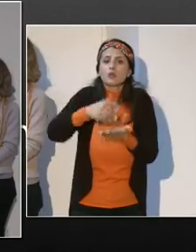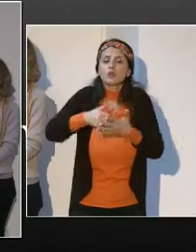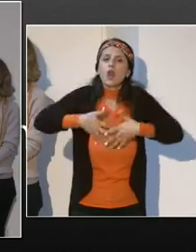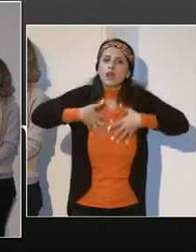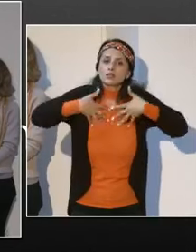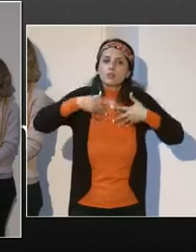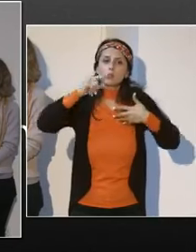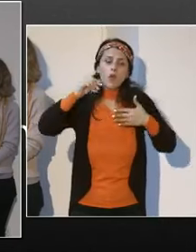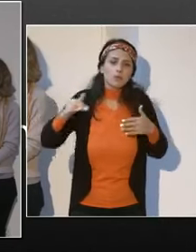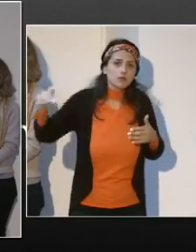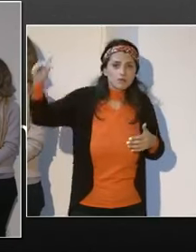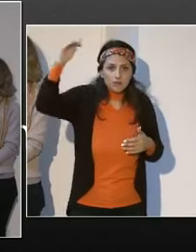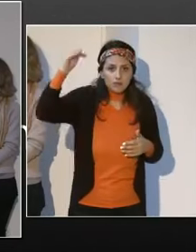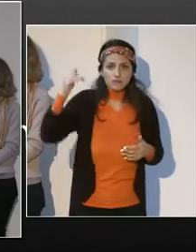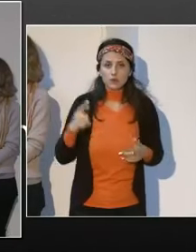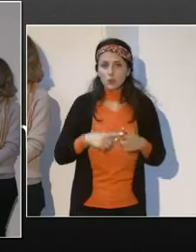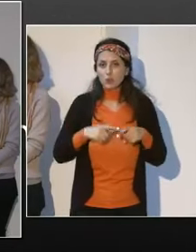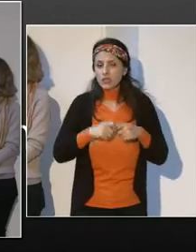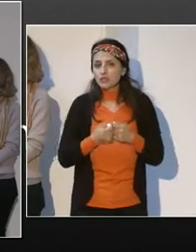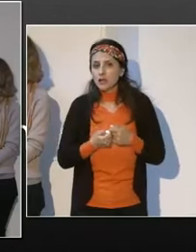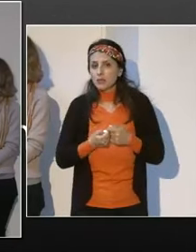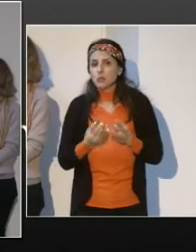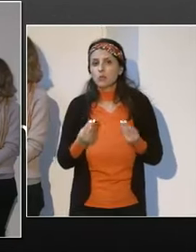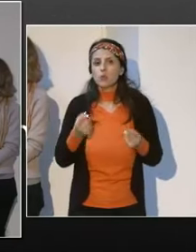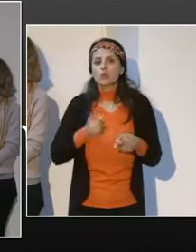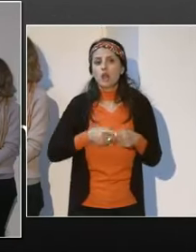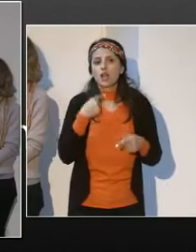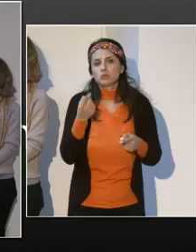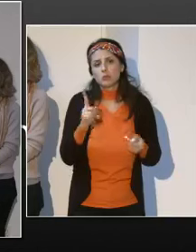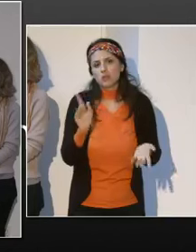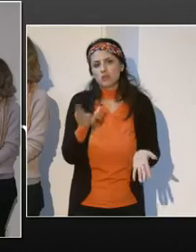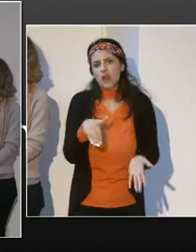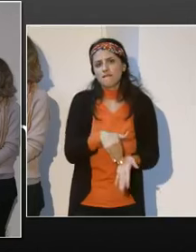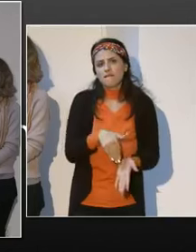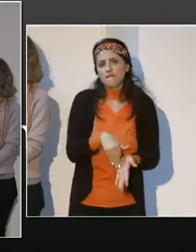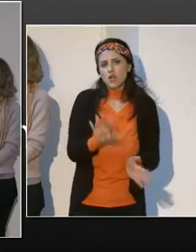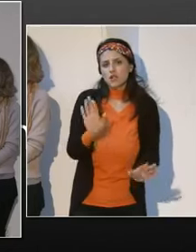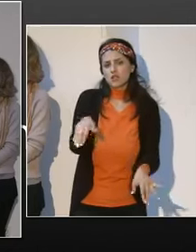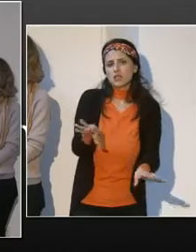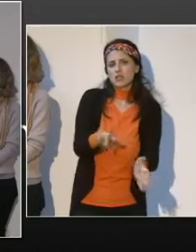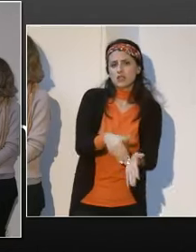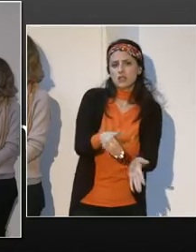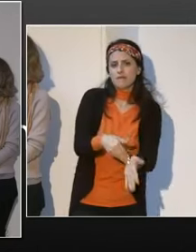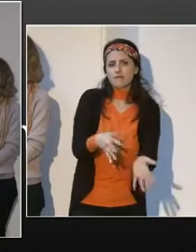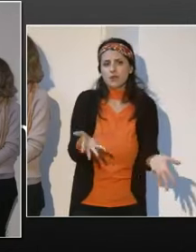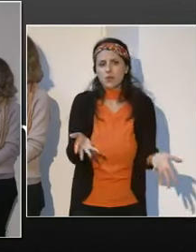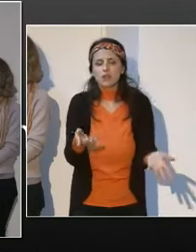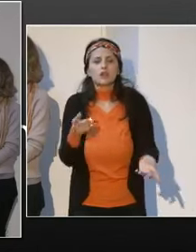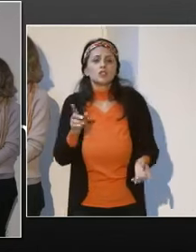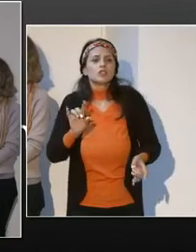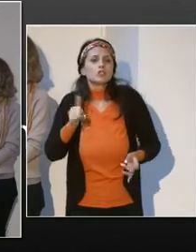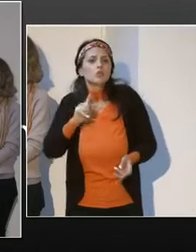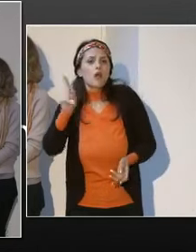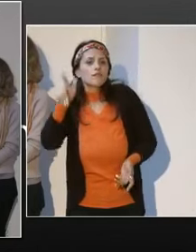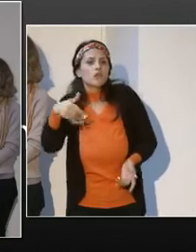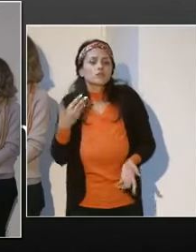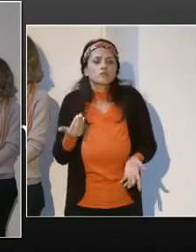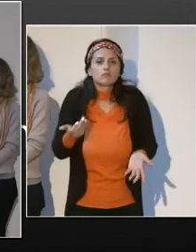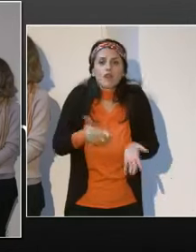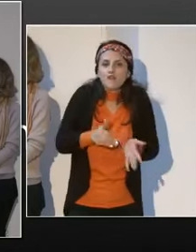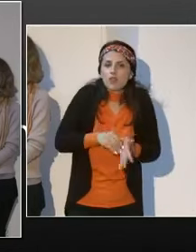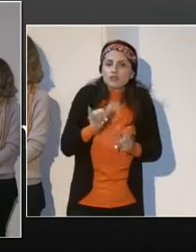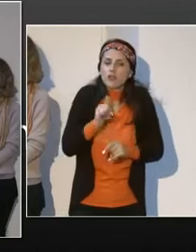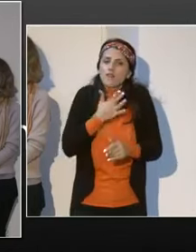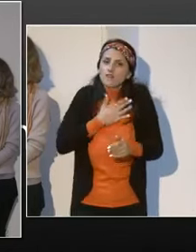adulti invocand unic de multe ori ca nu exista nevoia ce nu a fost apetența pentru un asemenea serviciu